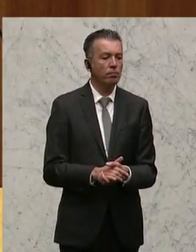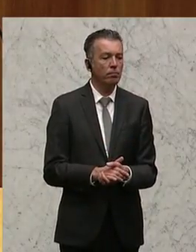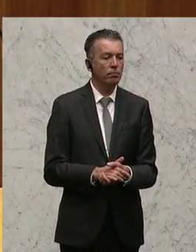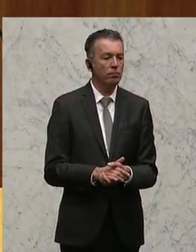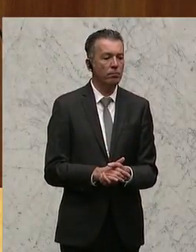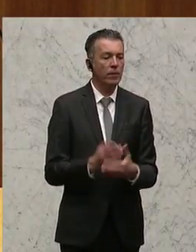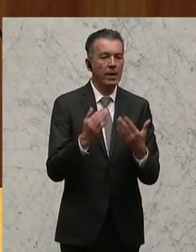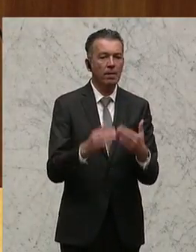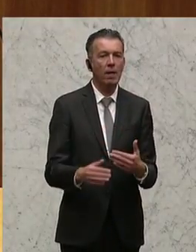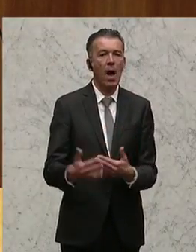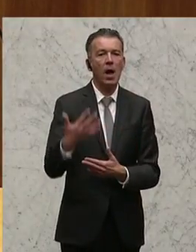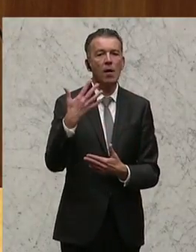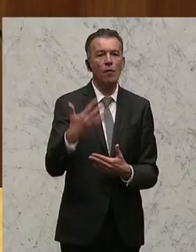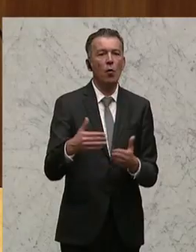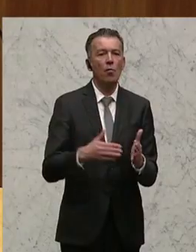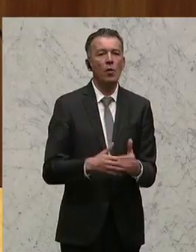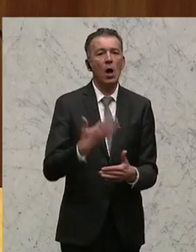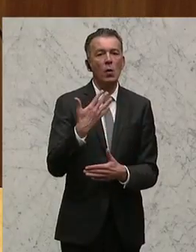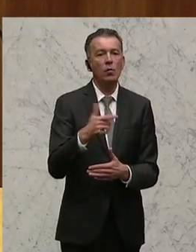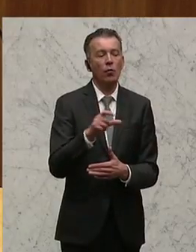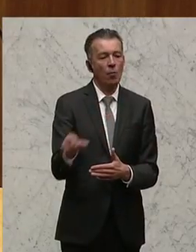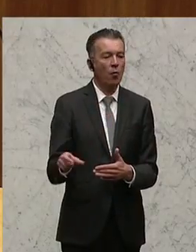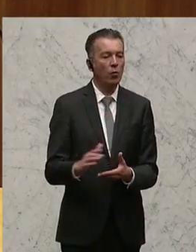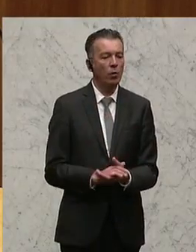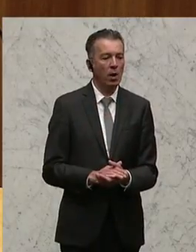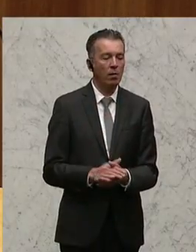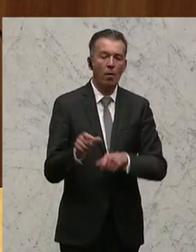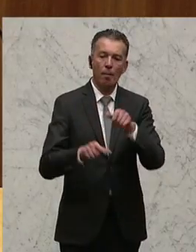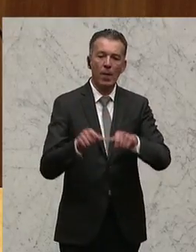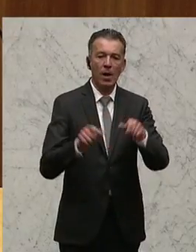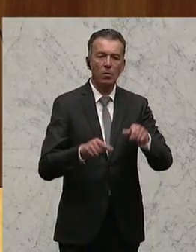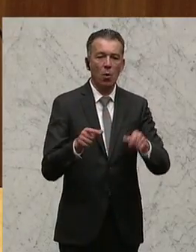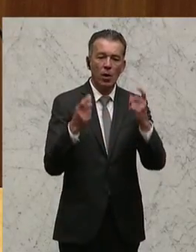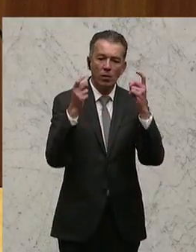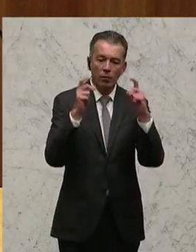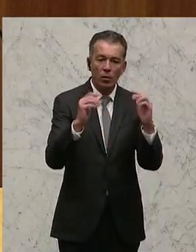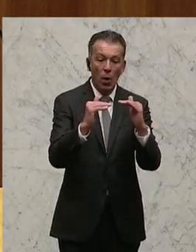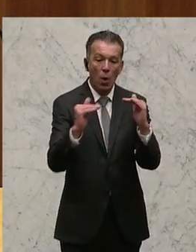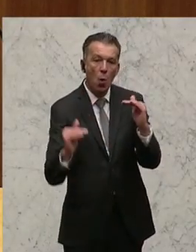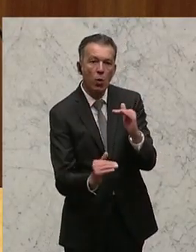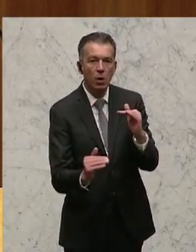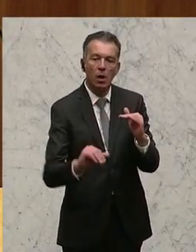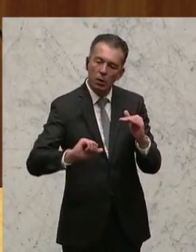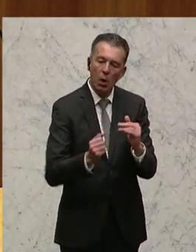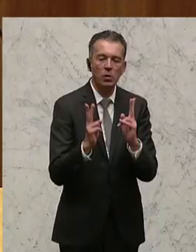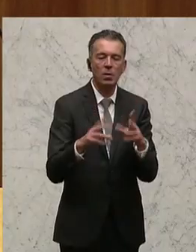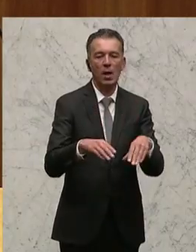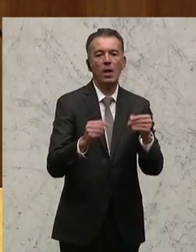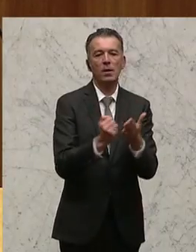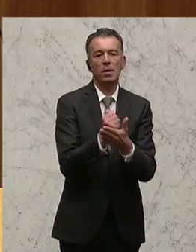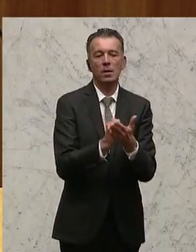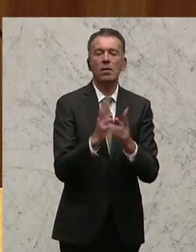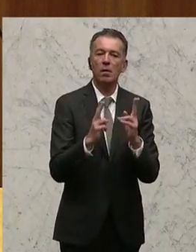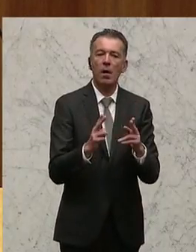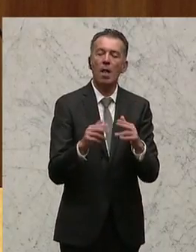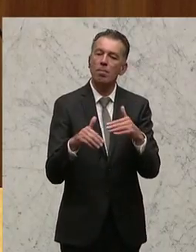die Zahl 5.500 von den zu versorgenden Personen unterschritten wird. Es können also weitere